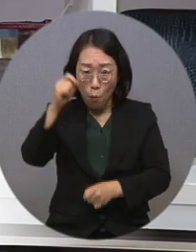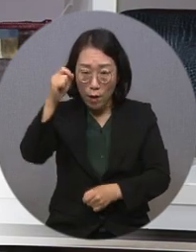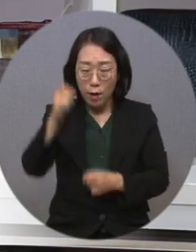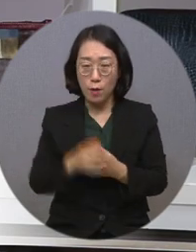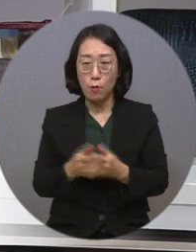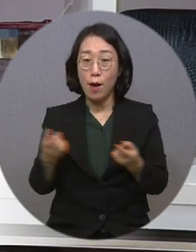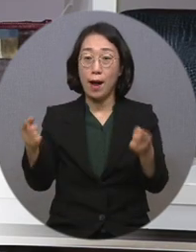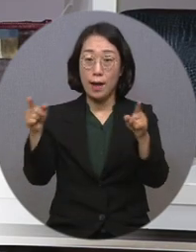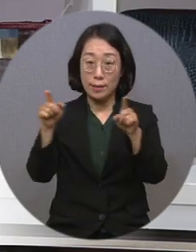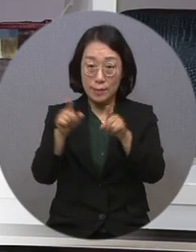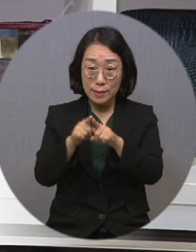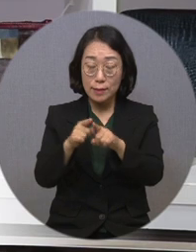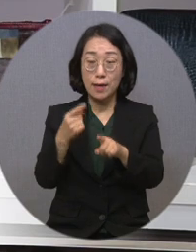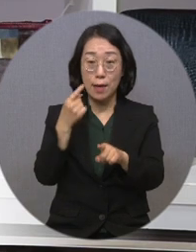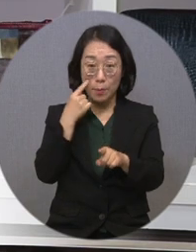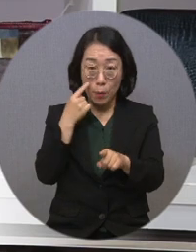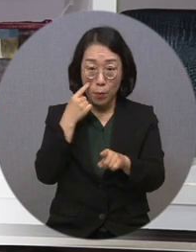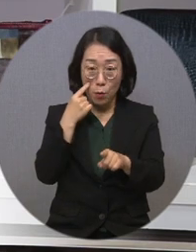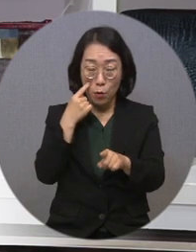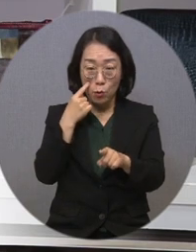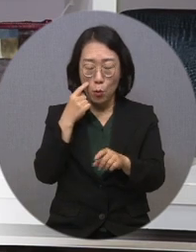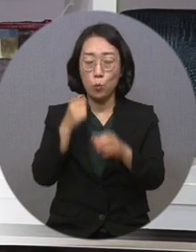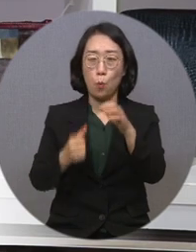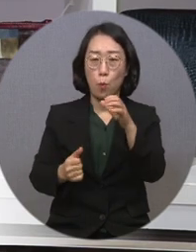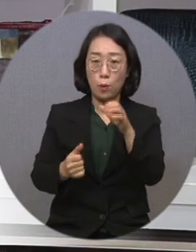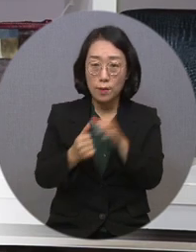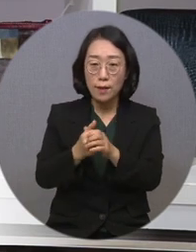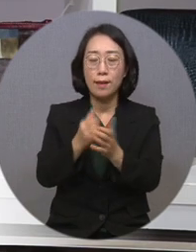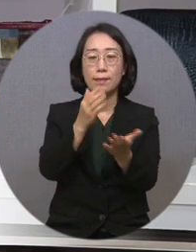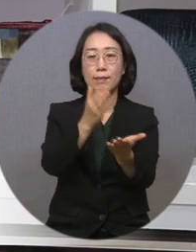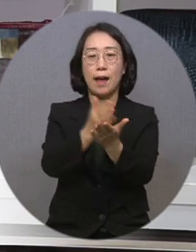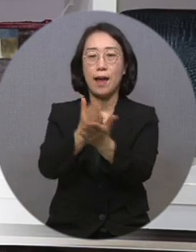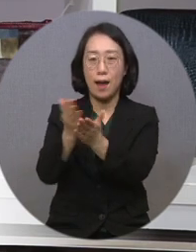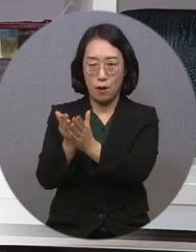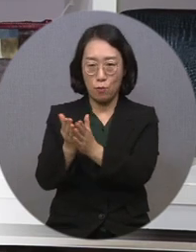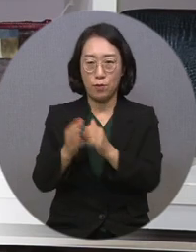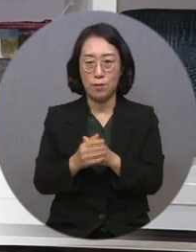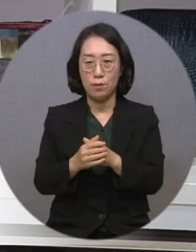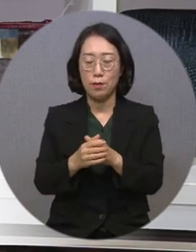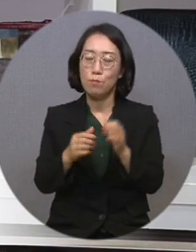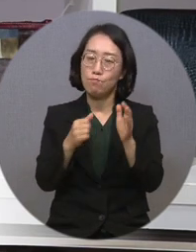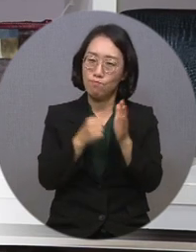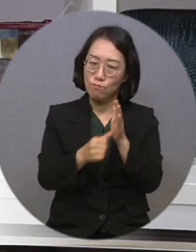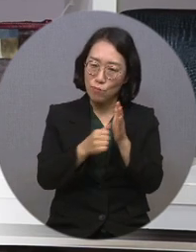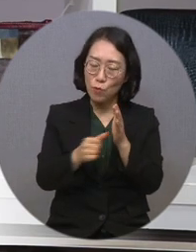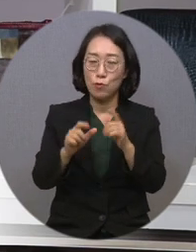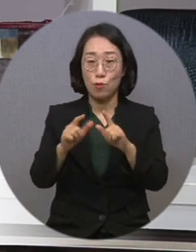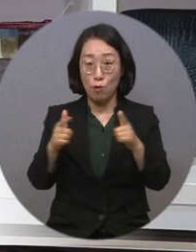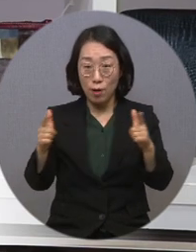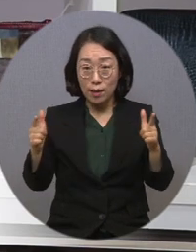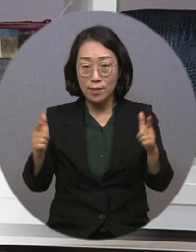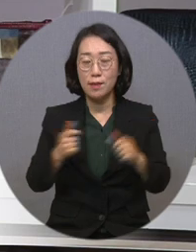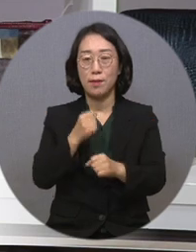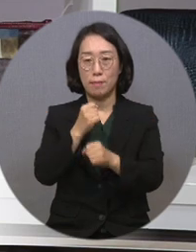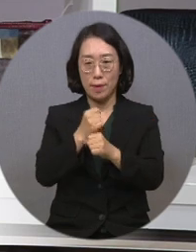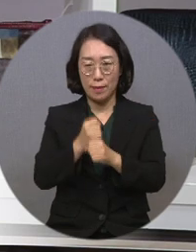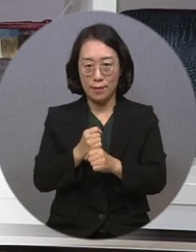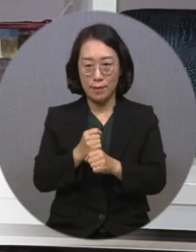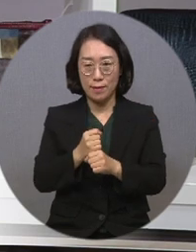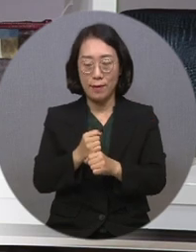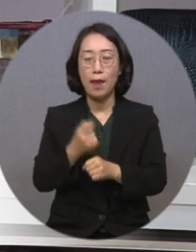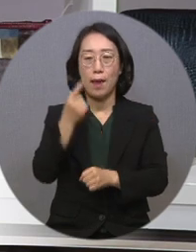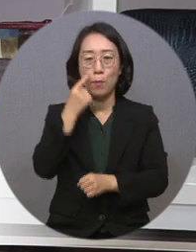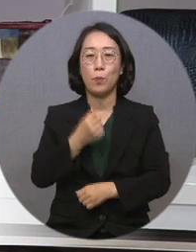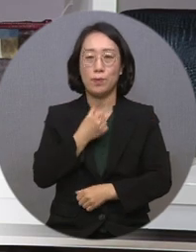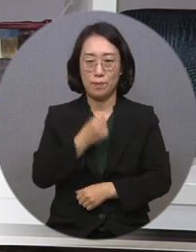같이 접목을 해가지고 좀 더 독특하고 다양한 응용 작품이라고 해야 될까요? 그런 것들을 좀 많이 해보고